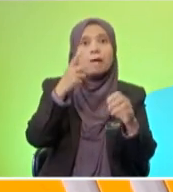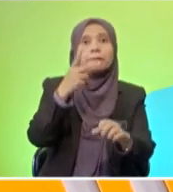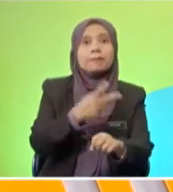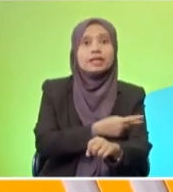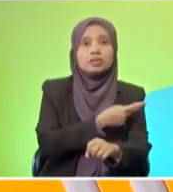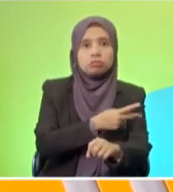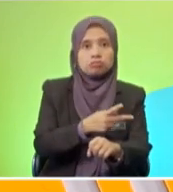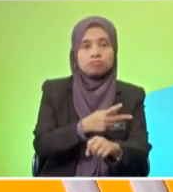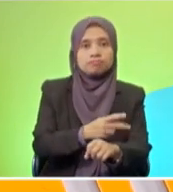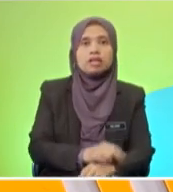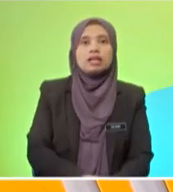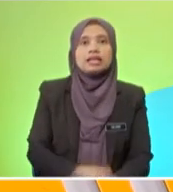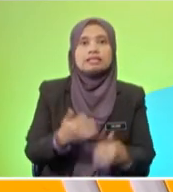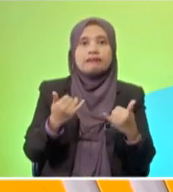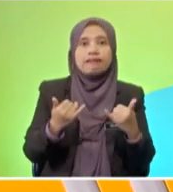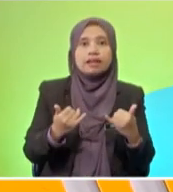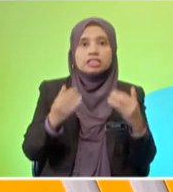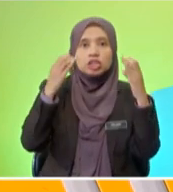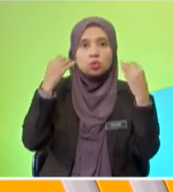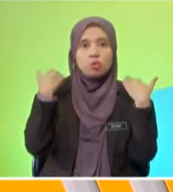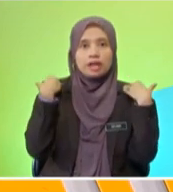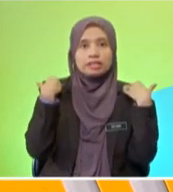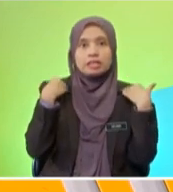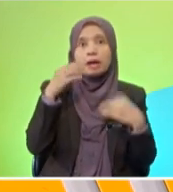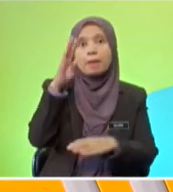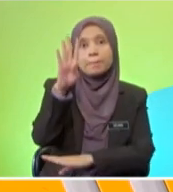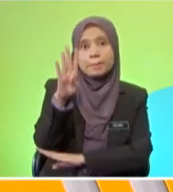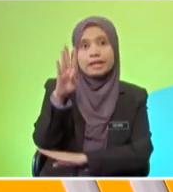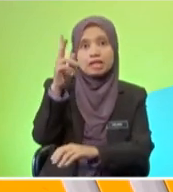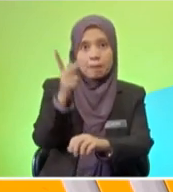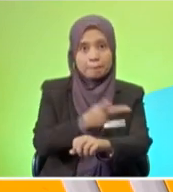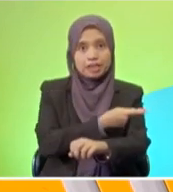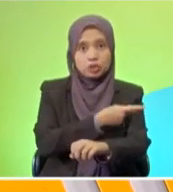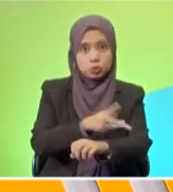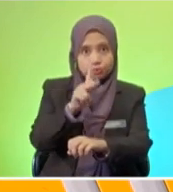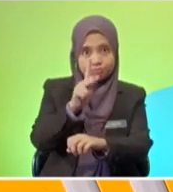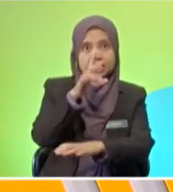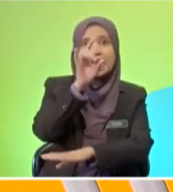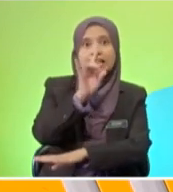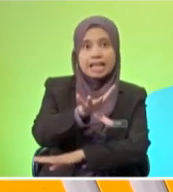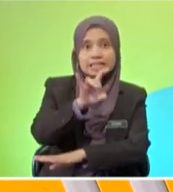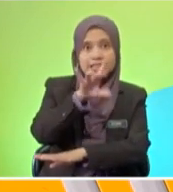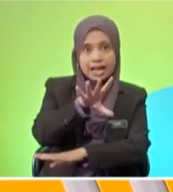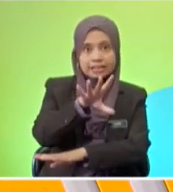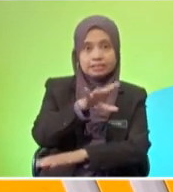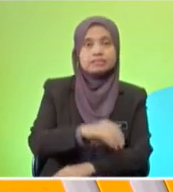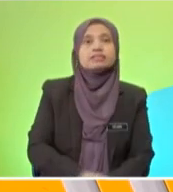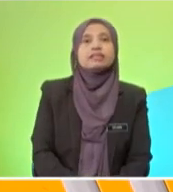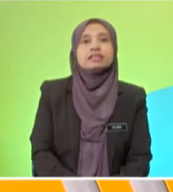dihadapan kita ada empat pantun nasihat jadi Rina menguraikan